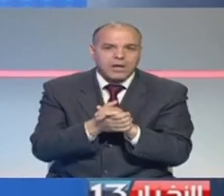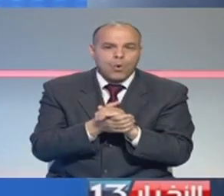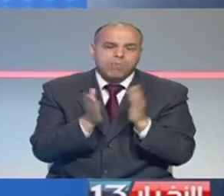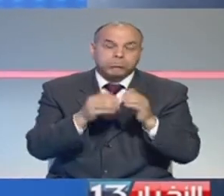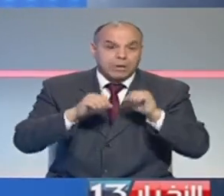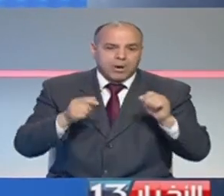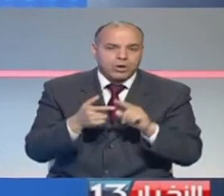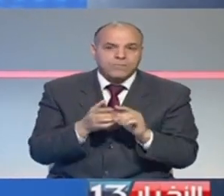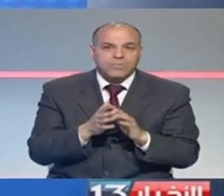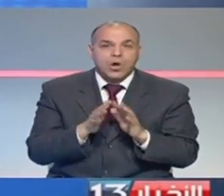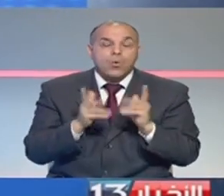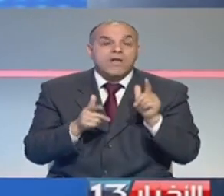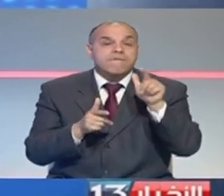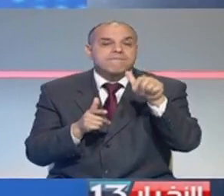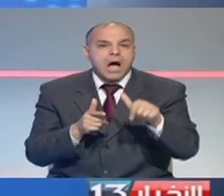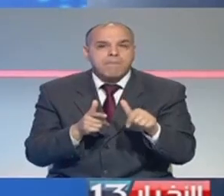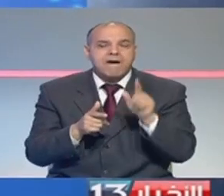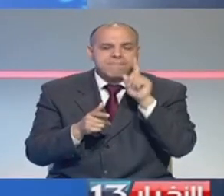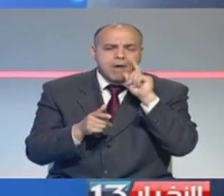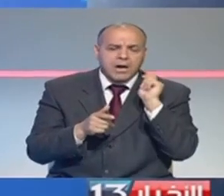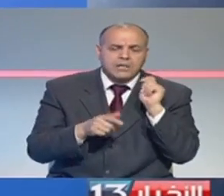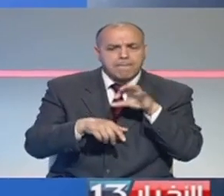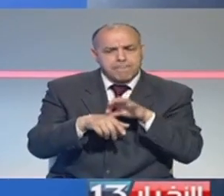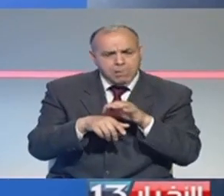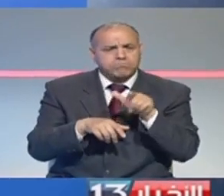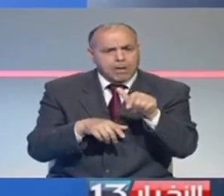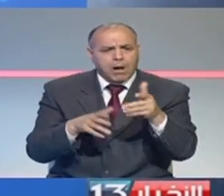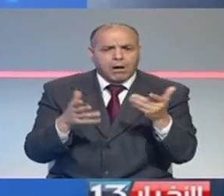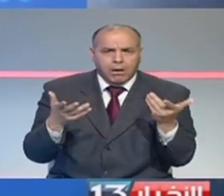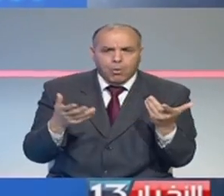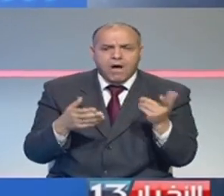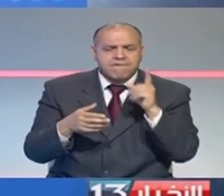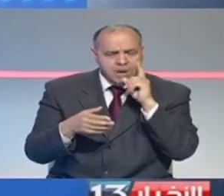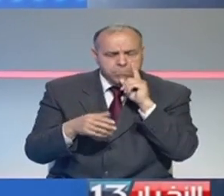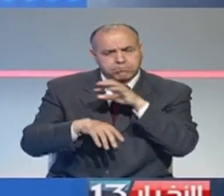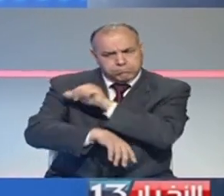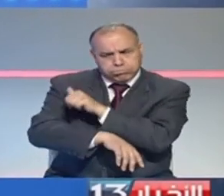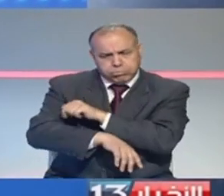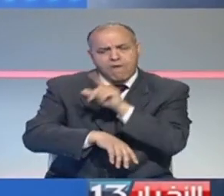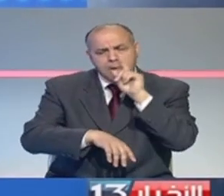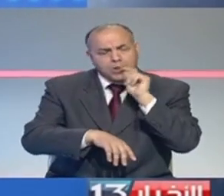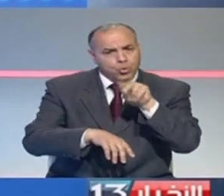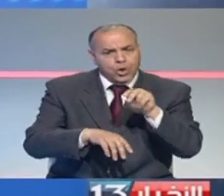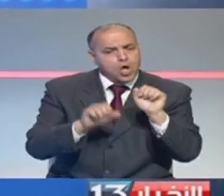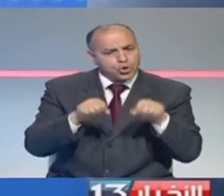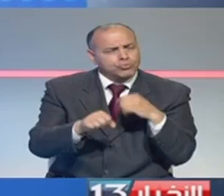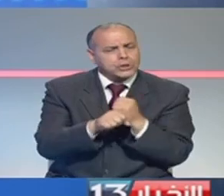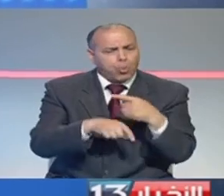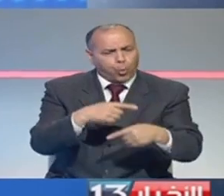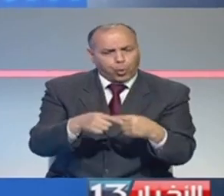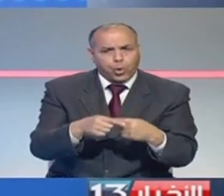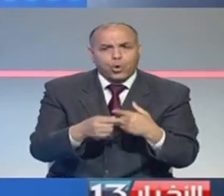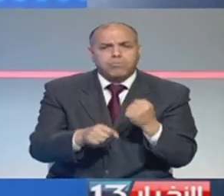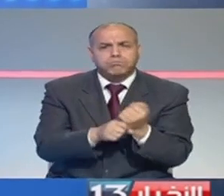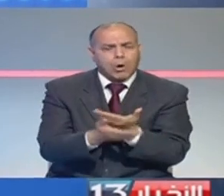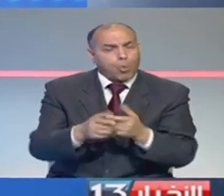والمستشفيات المحلية، وين فيهم نساء ورجال أطباء وطبيبات وممرضين وممرضات قاعدين يخدموا، واللي هم يقدموا